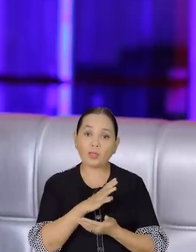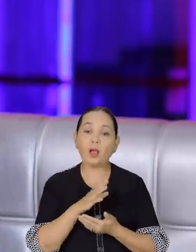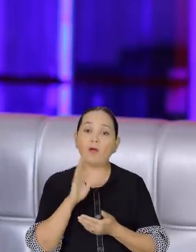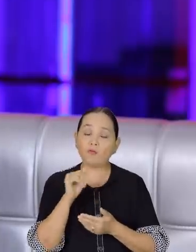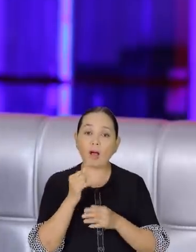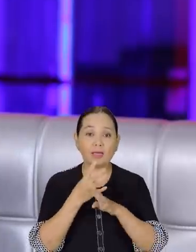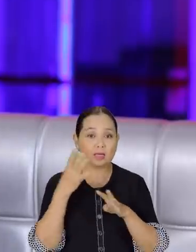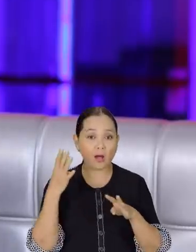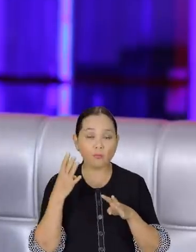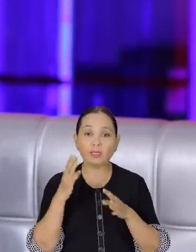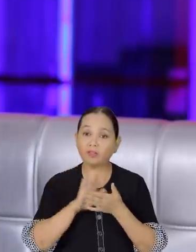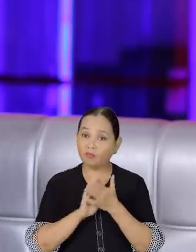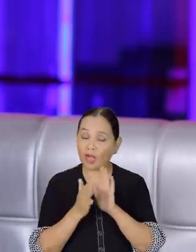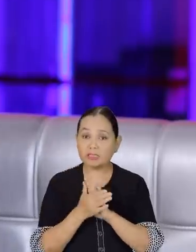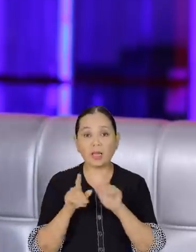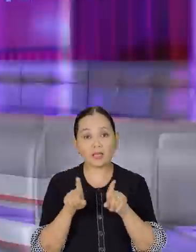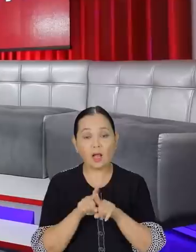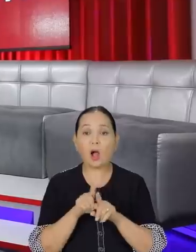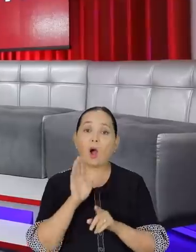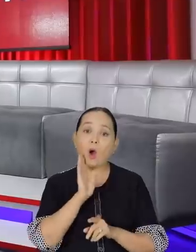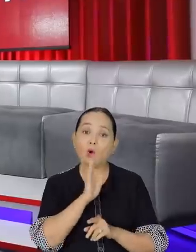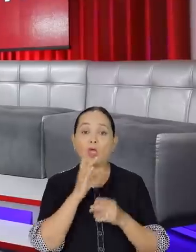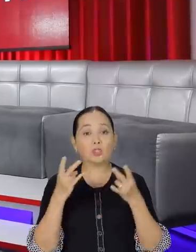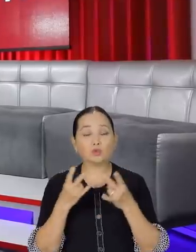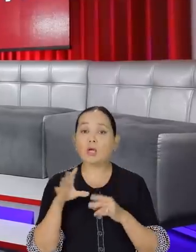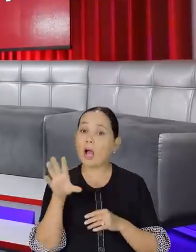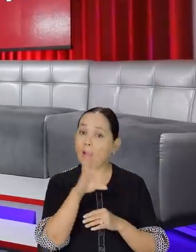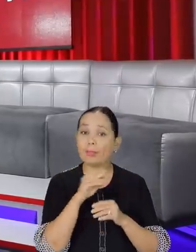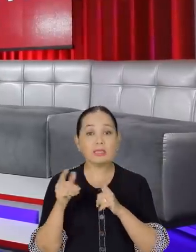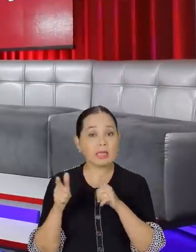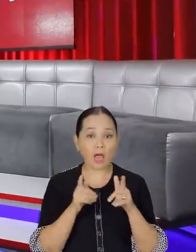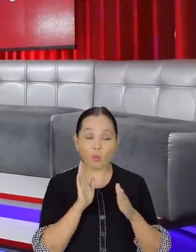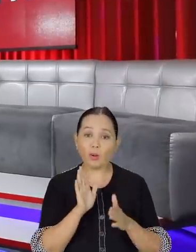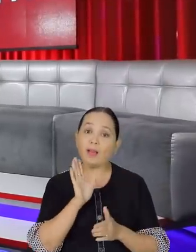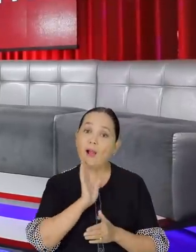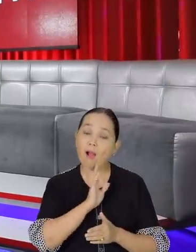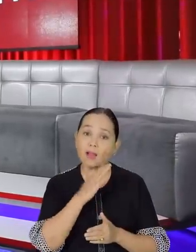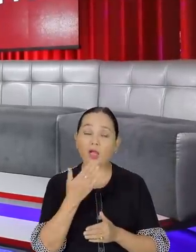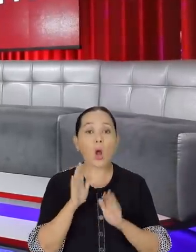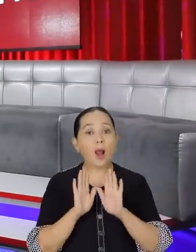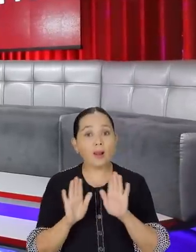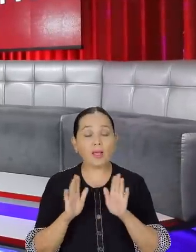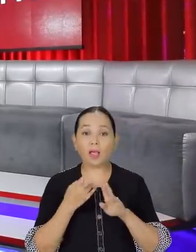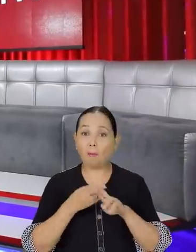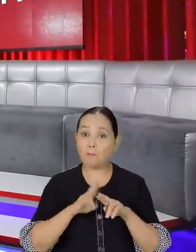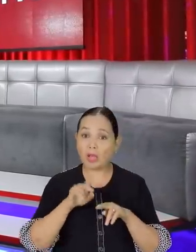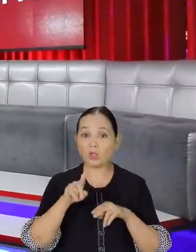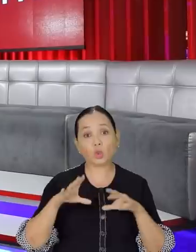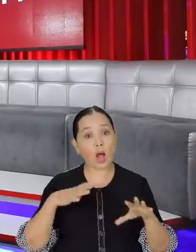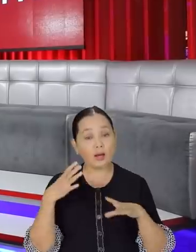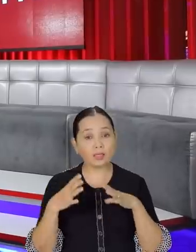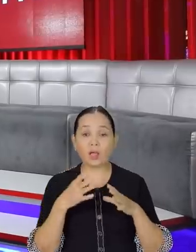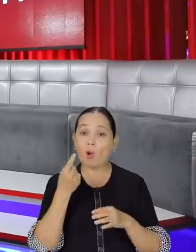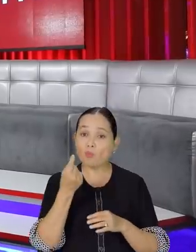Va navbatdagi vaziyatda ham onasi uchun har narsaga tayyor bo'lgan ayol, lekin mana shu